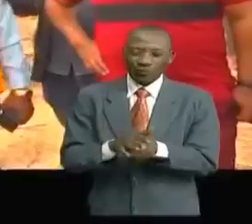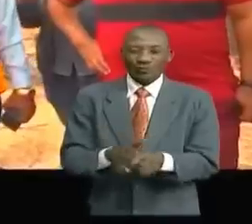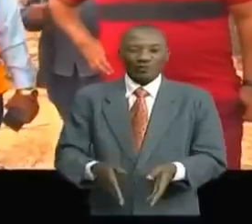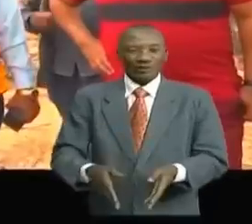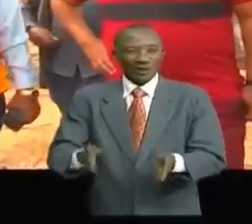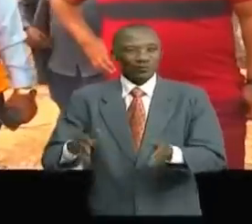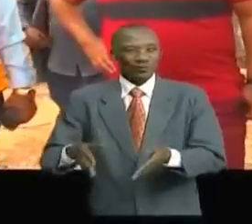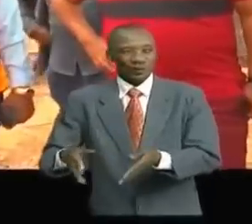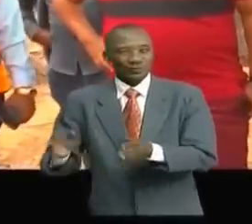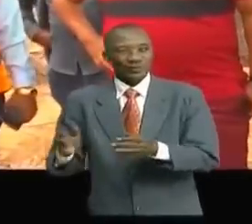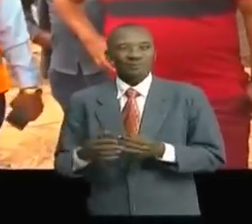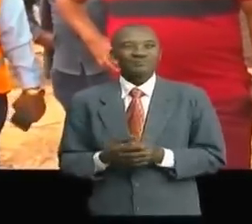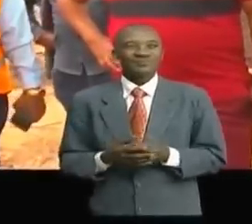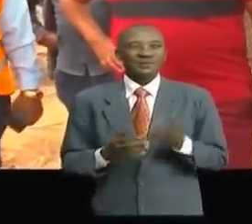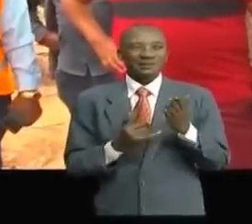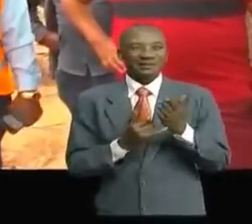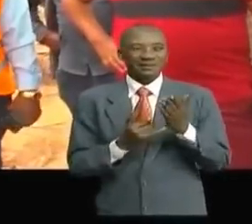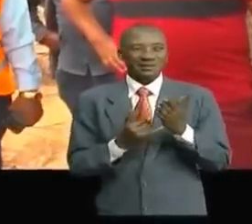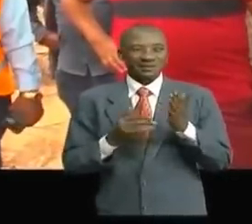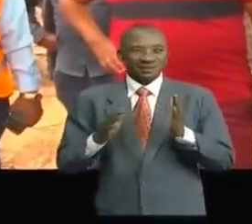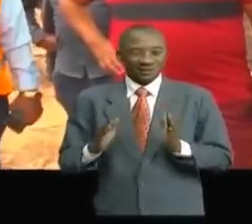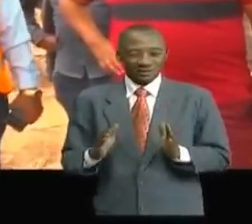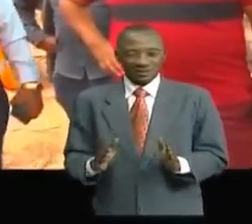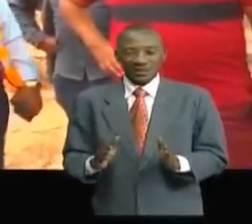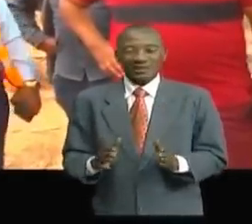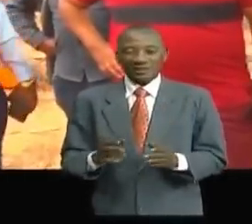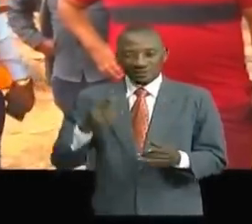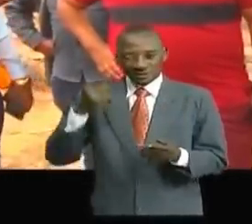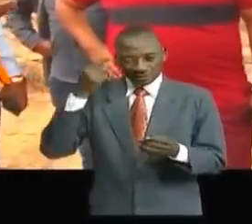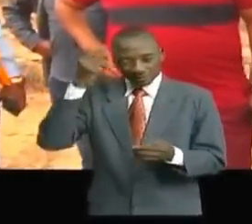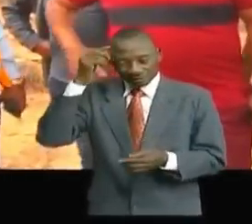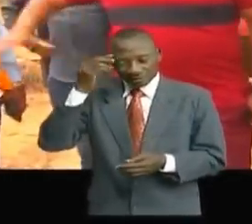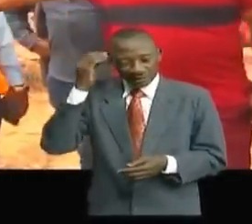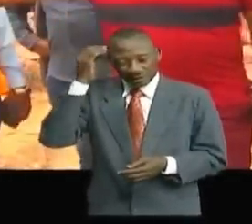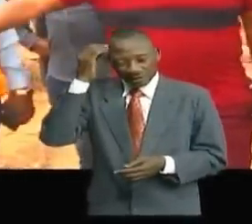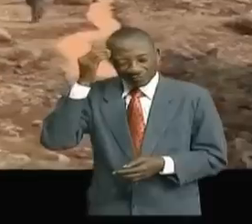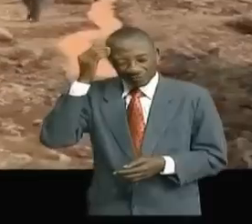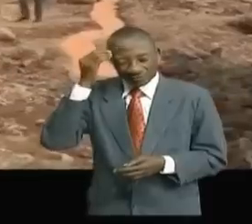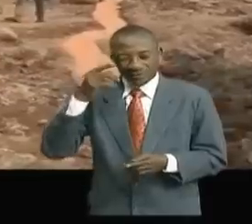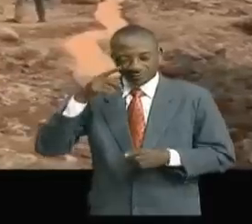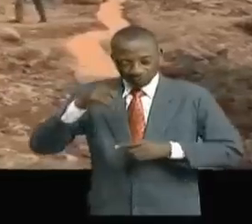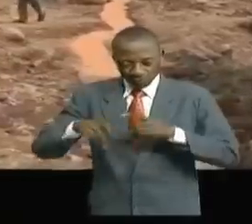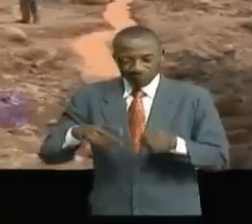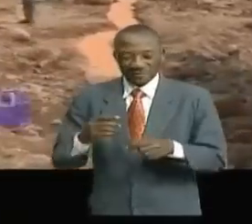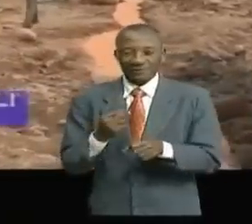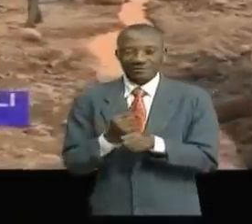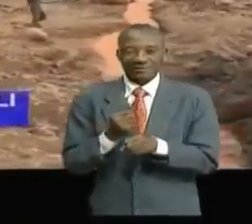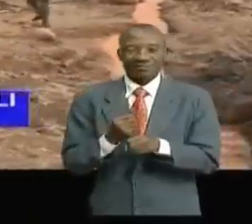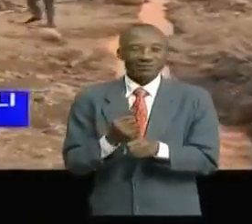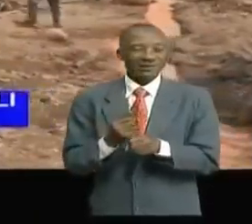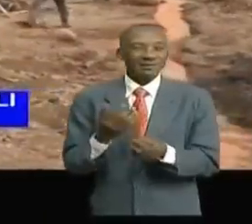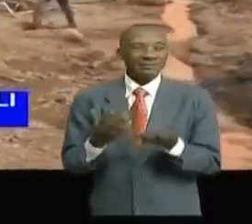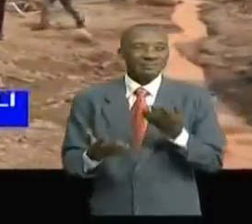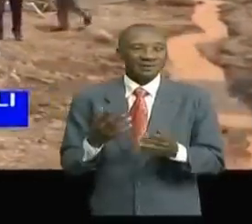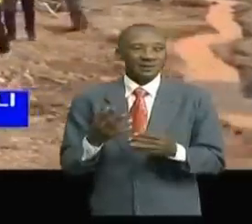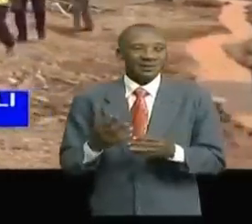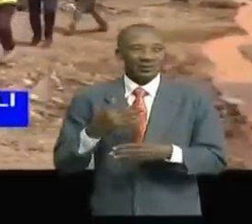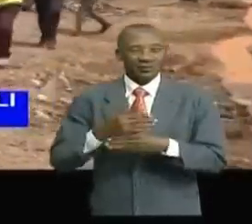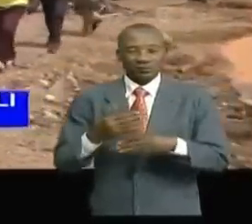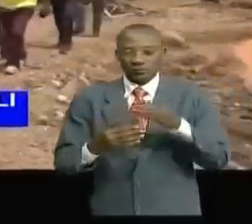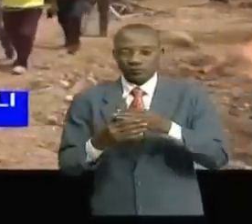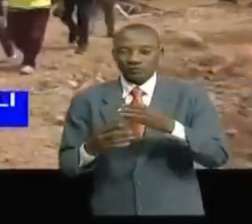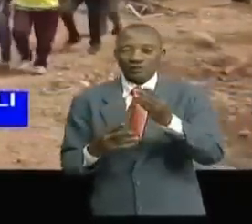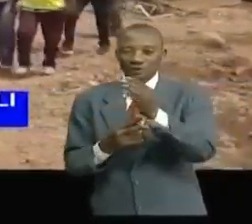des routes ont proposé la construction d'une canalisation dans ce quartier communément appelé Mosquée, où l'épée